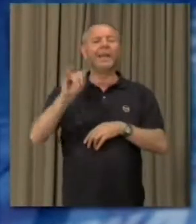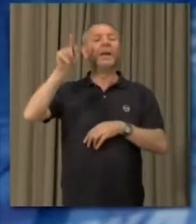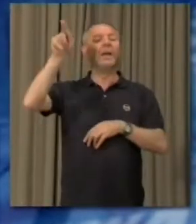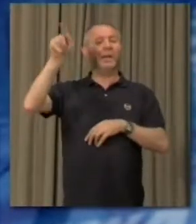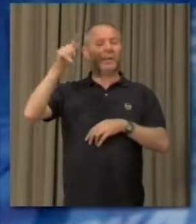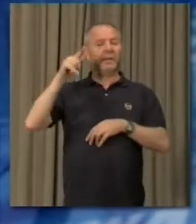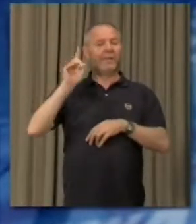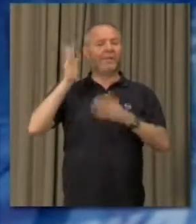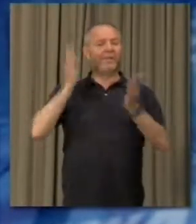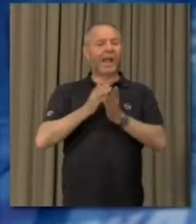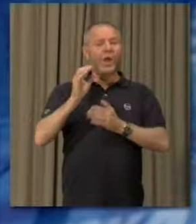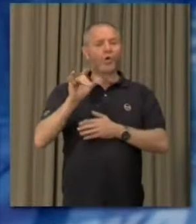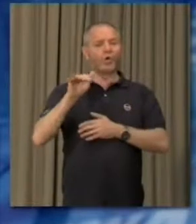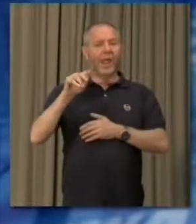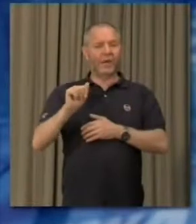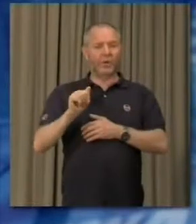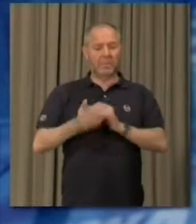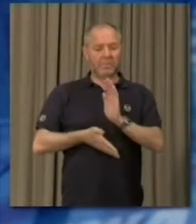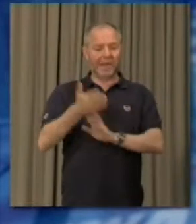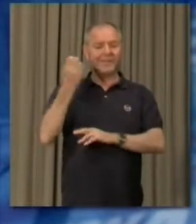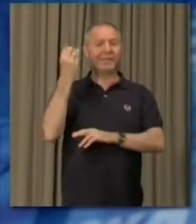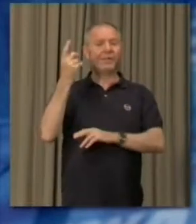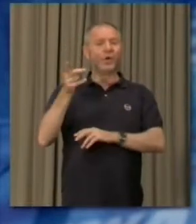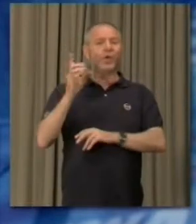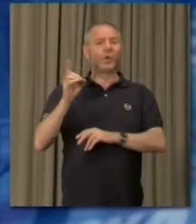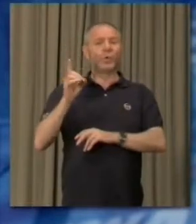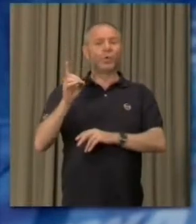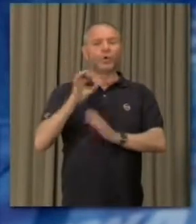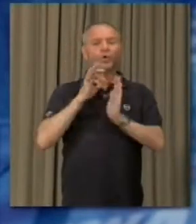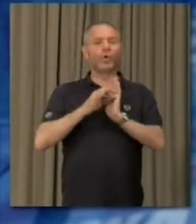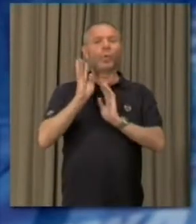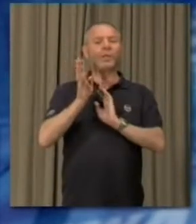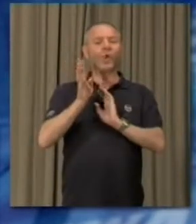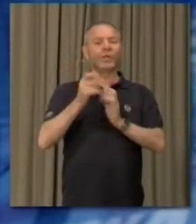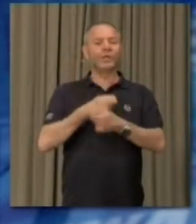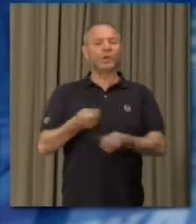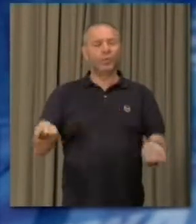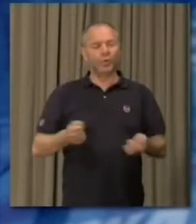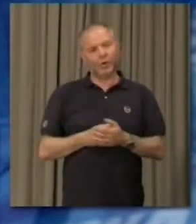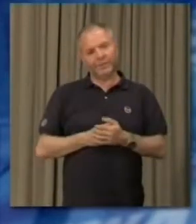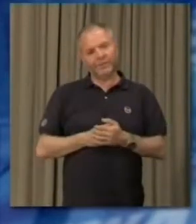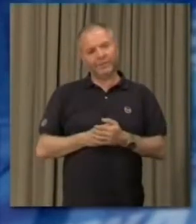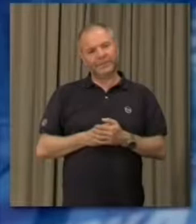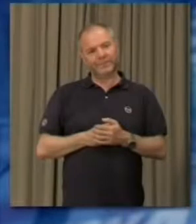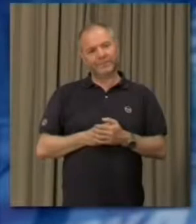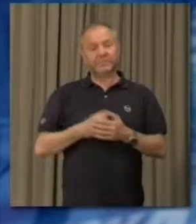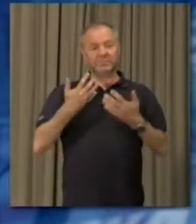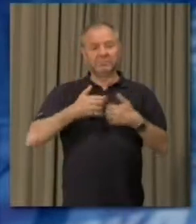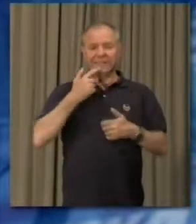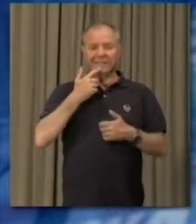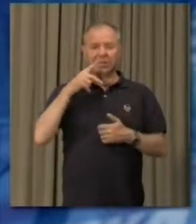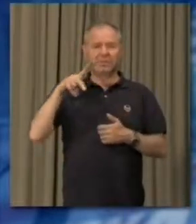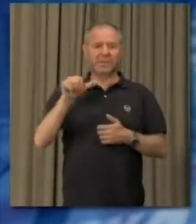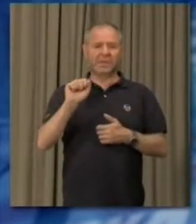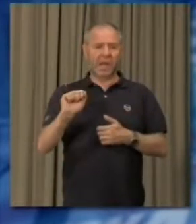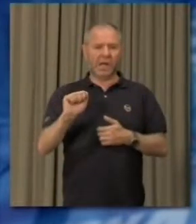competizione motoristica che quest'anno scatterà da Piazza Stazione Domodossola, sabato 14 giugno. La manifestazione ossolane organizzata dalla PSA di Paolo